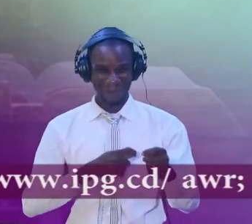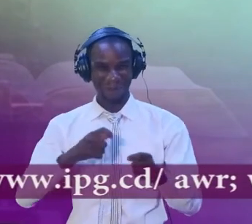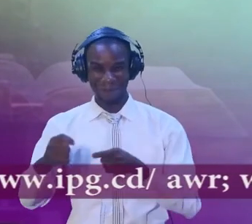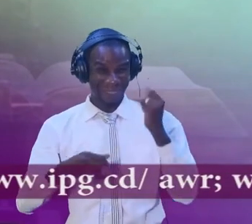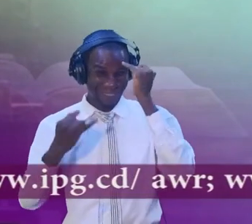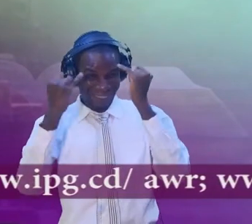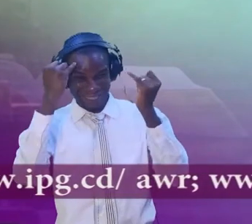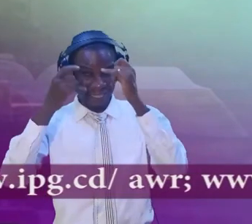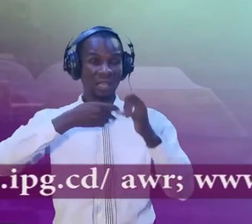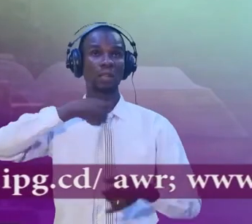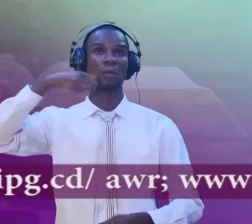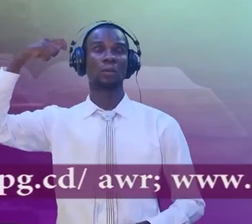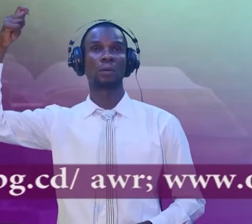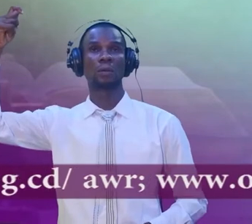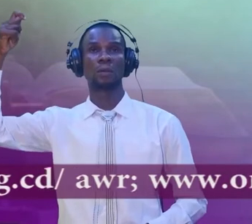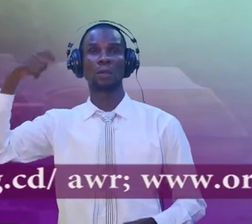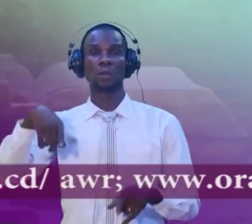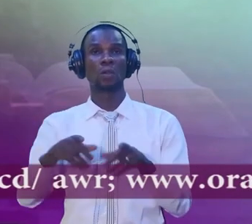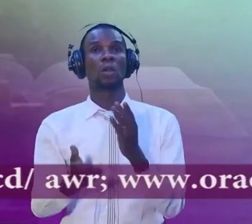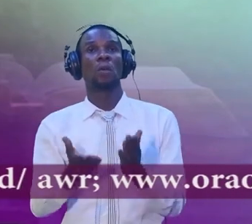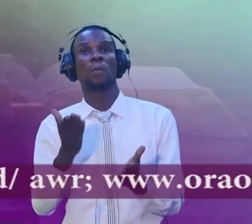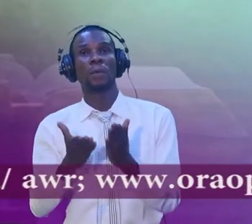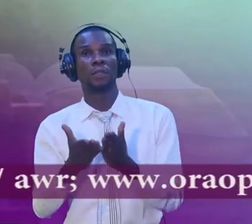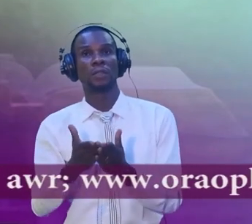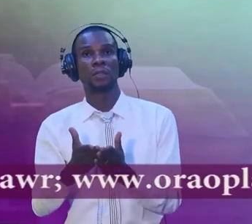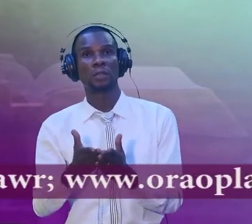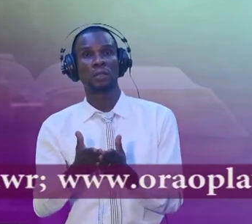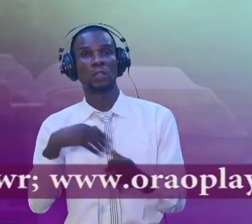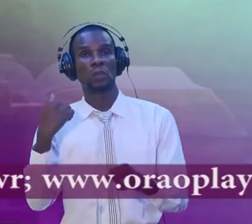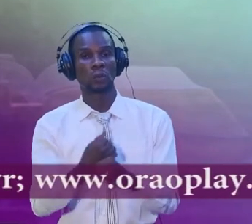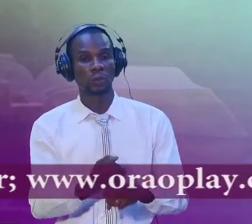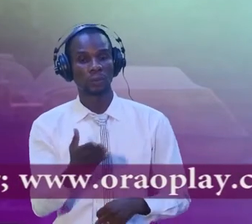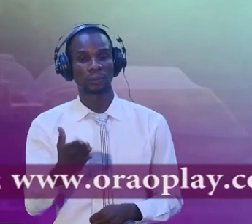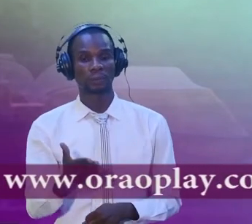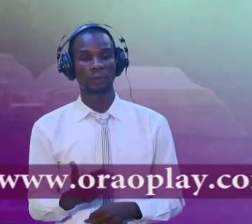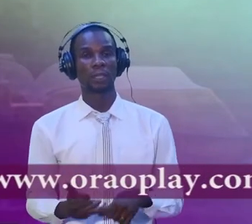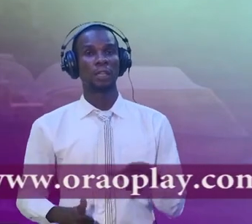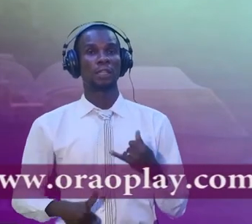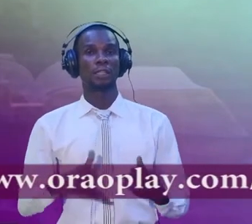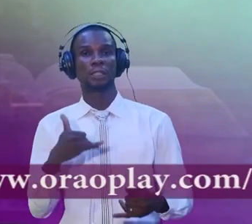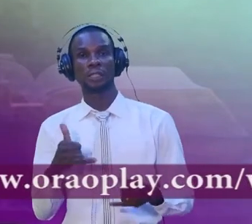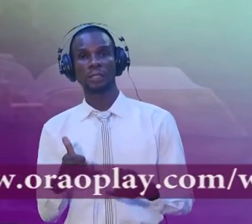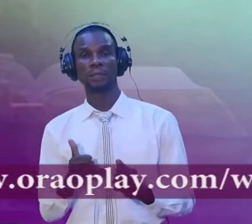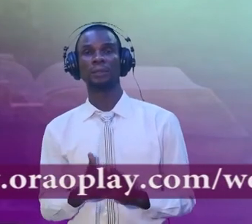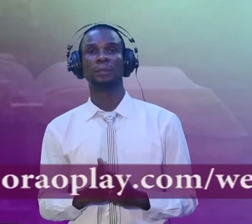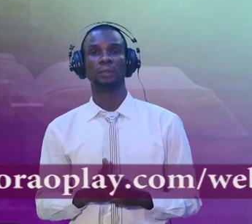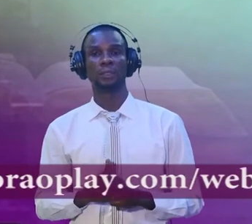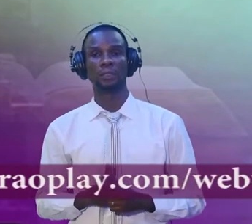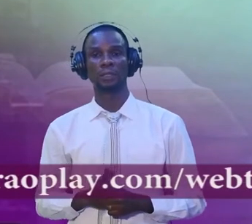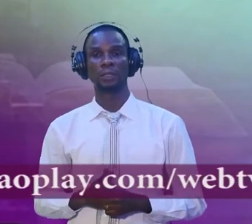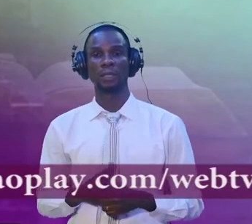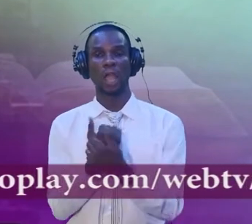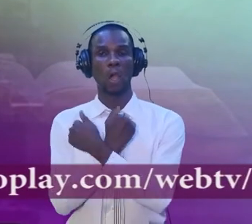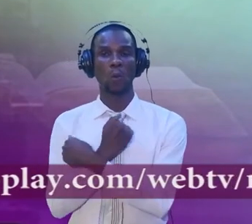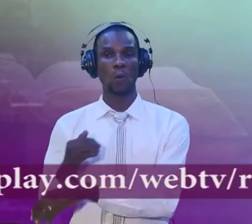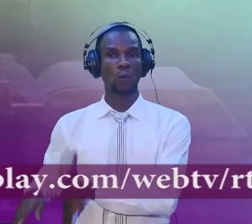na hata inawezekana kuwa mjeuri na watu wengine wanafikia hatua ya kujinyonga